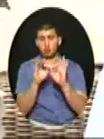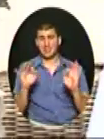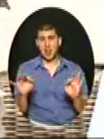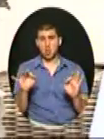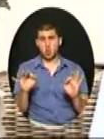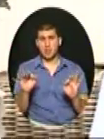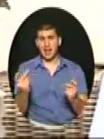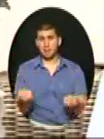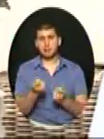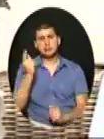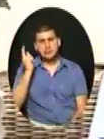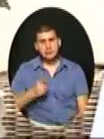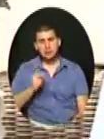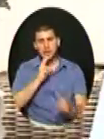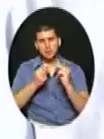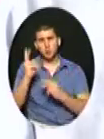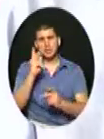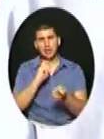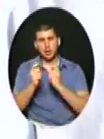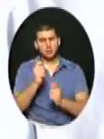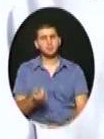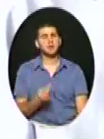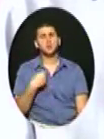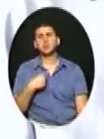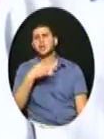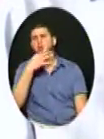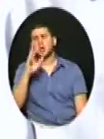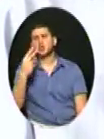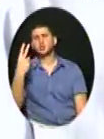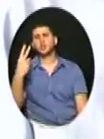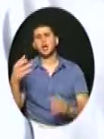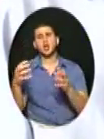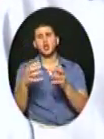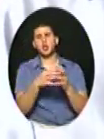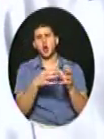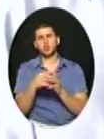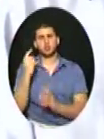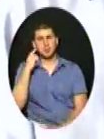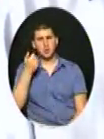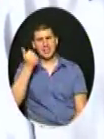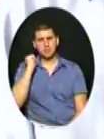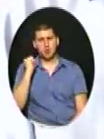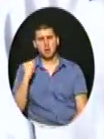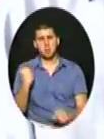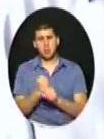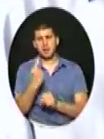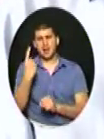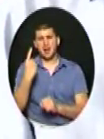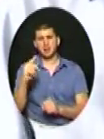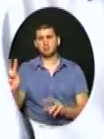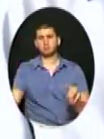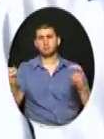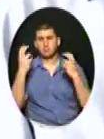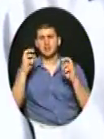אותו את הקמפיין צריך באמת לדבר יותר צ אני רוצה לשאול אותך על על שני כוחות ששמענו אתמול פועלים אחד את הקריאה של